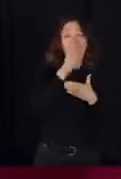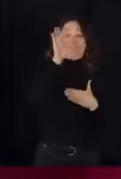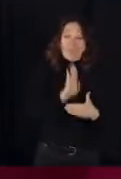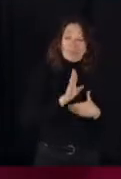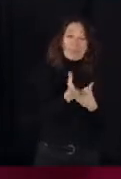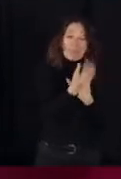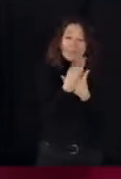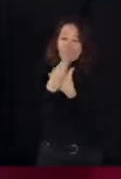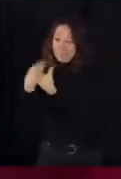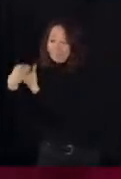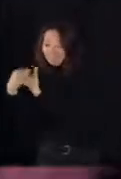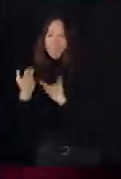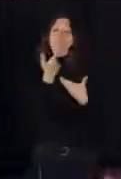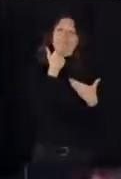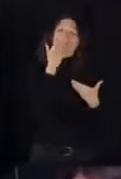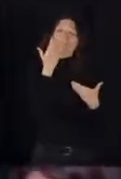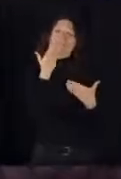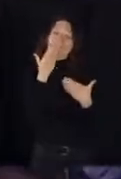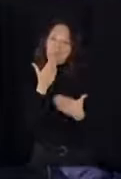par avance de ce que vous ferez pour nous.